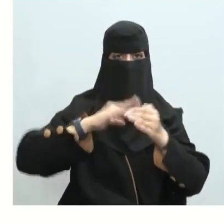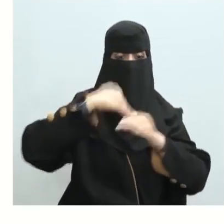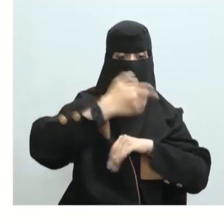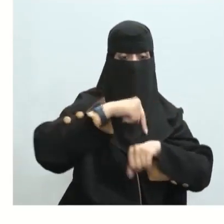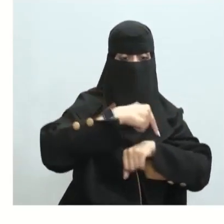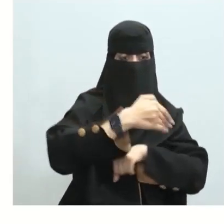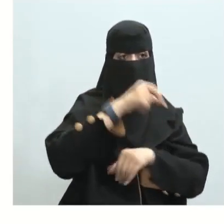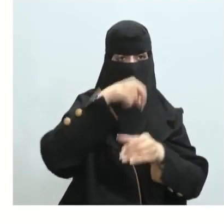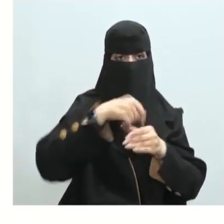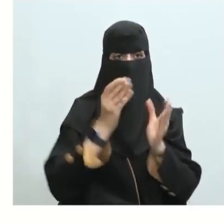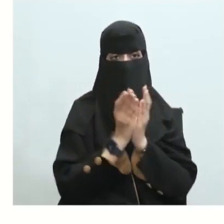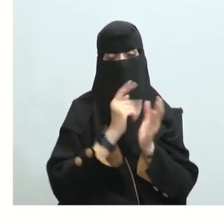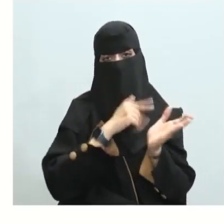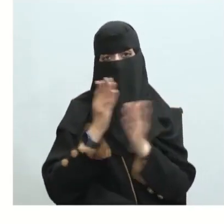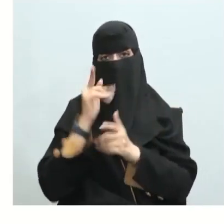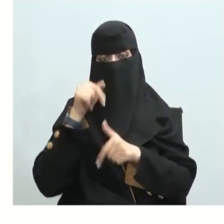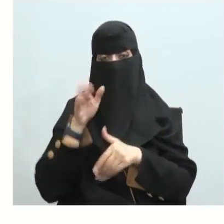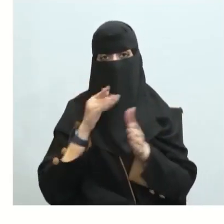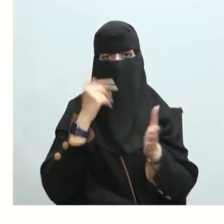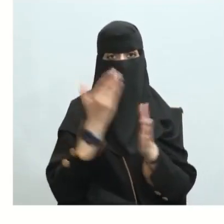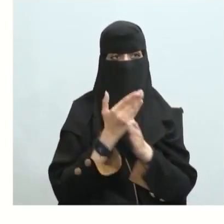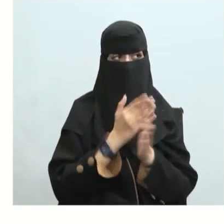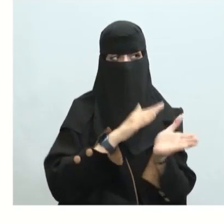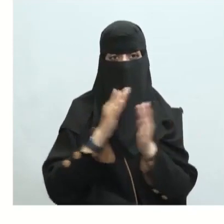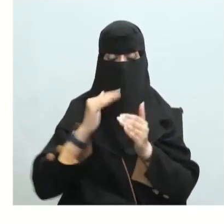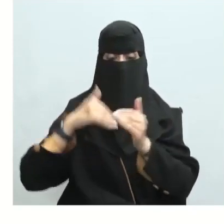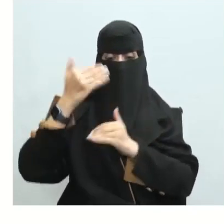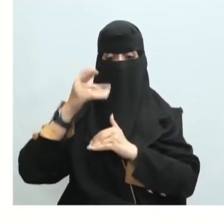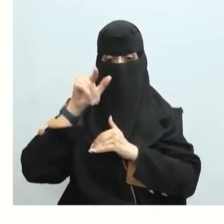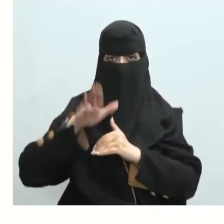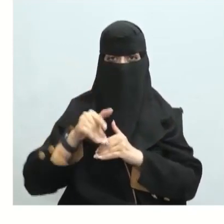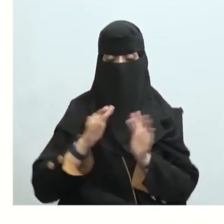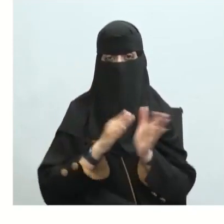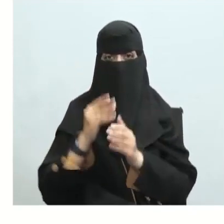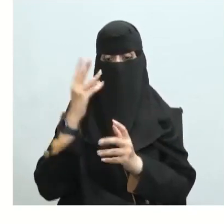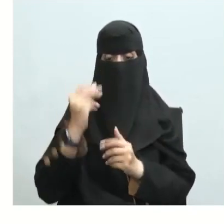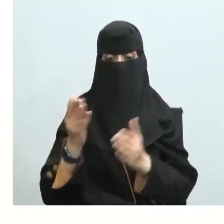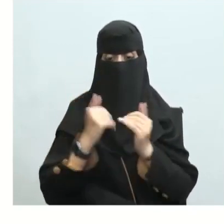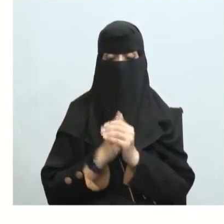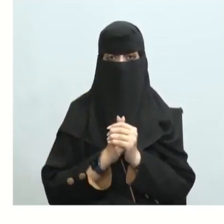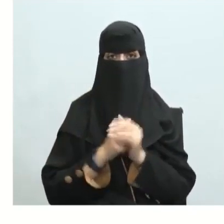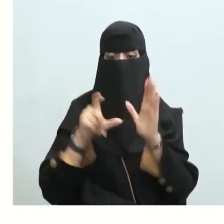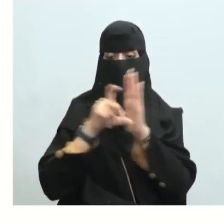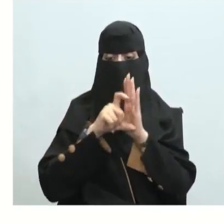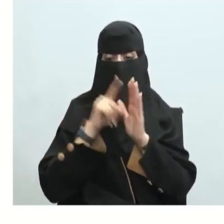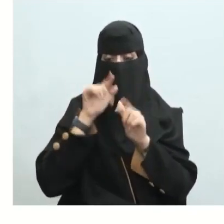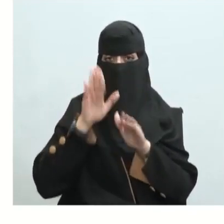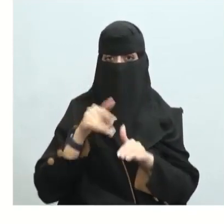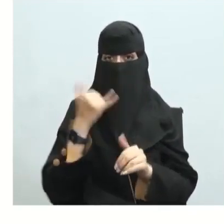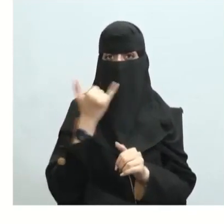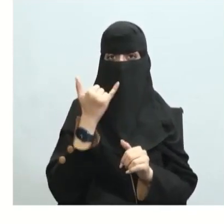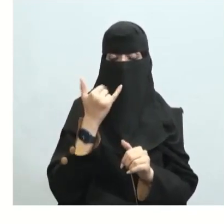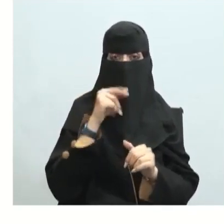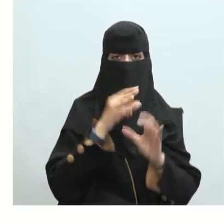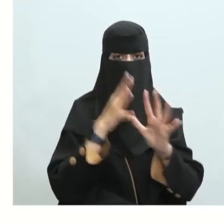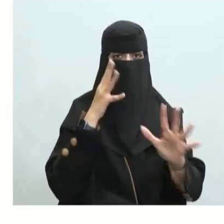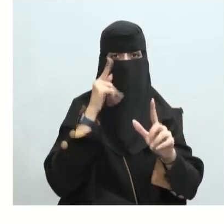ما الذي ستقدمه وهنا اسباب ثم بعد ذلك اجراء الاعداد بعد ذلك المقدمه في اهميه الطابور الصباحي